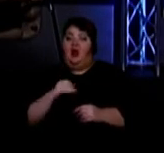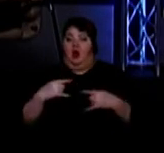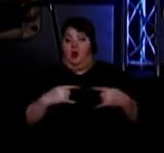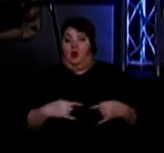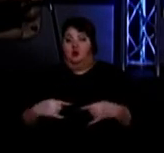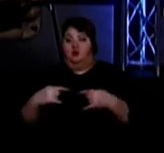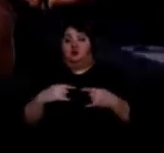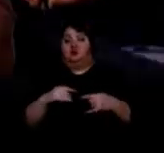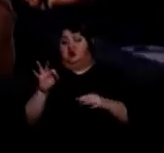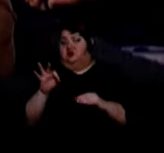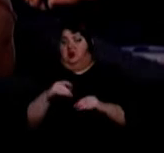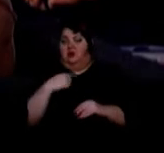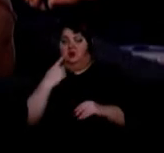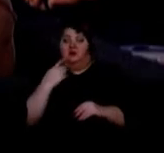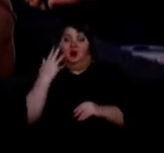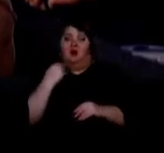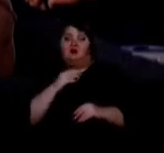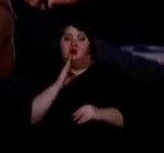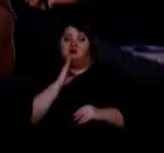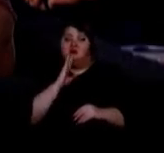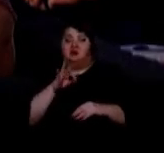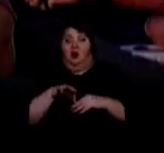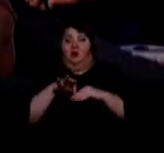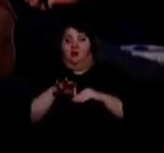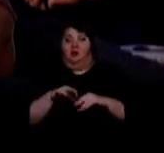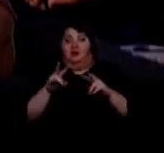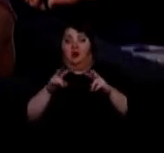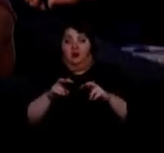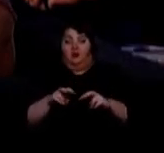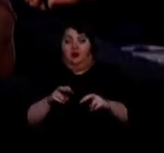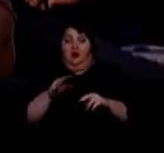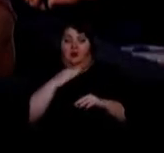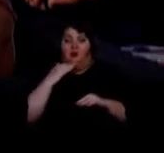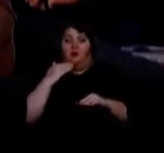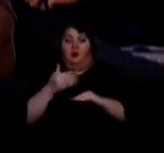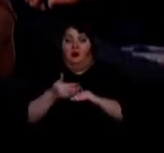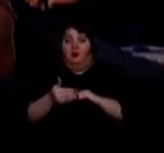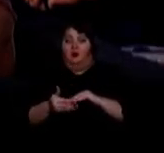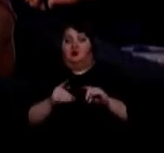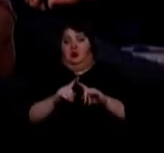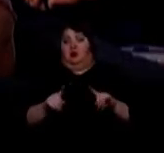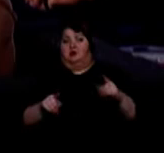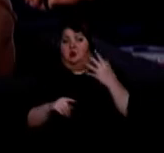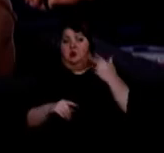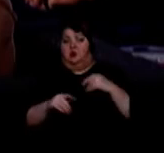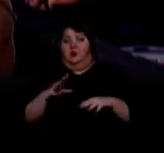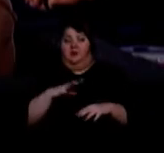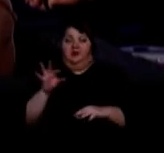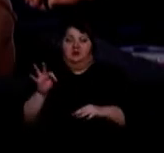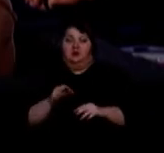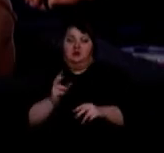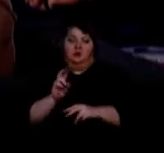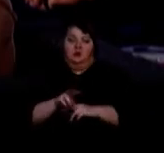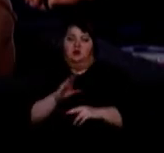УЗИ-аппаратах часто говорят уже, когда женщины проходят УЗИ-обследование, или намного позже. И особенно, когда, знаете, бывает, часто приходит